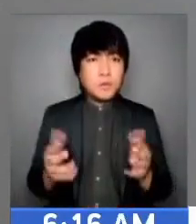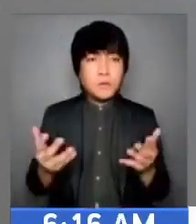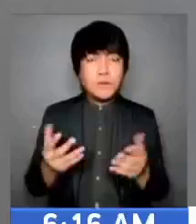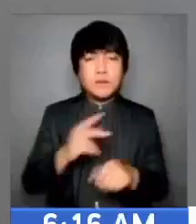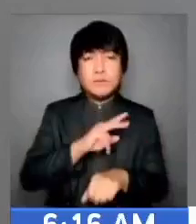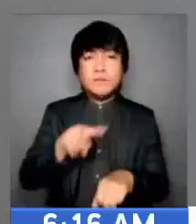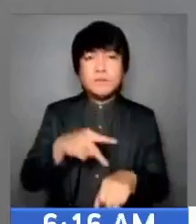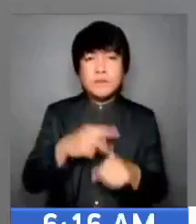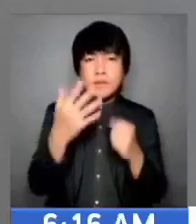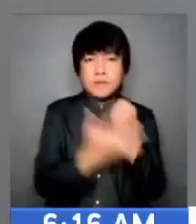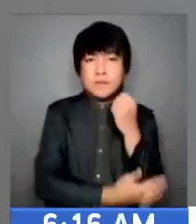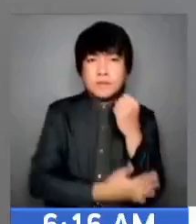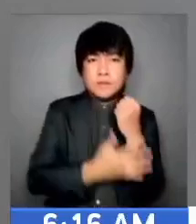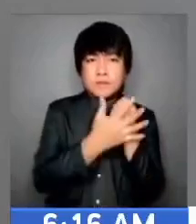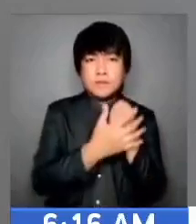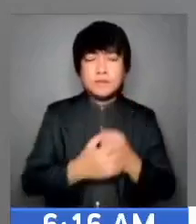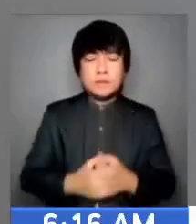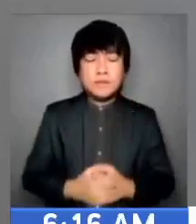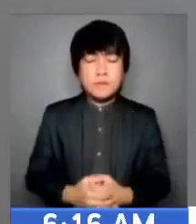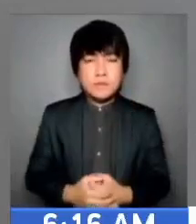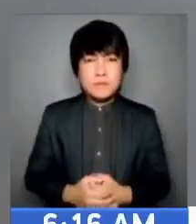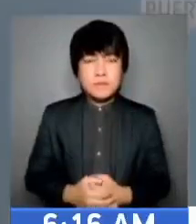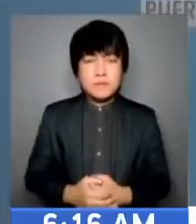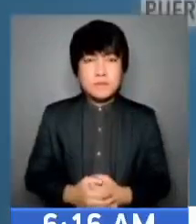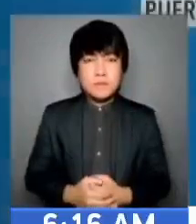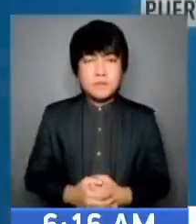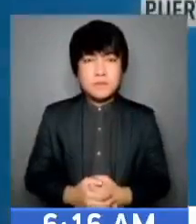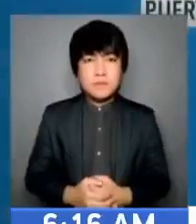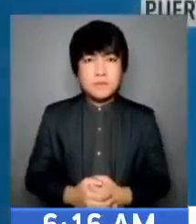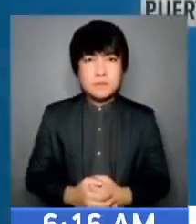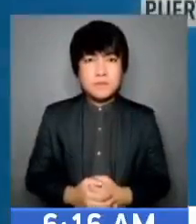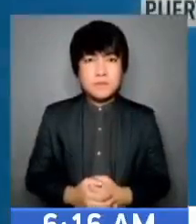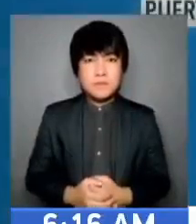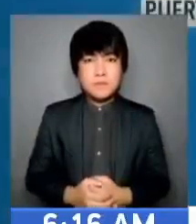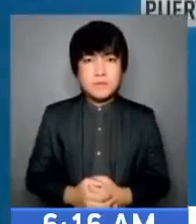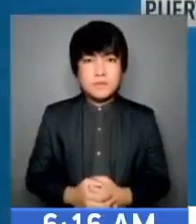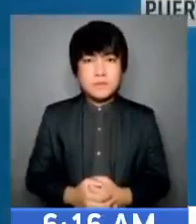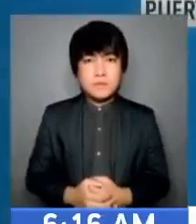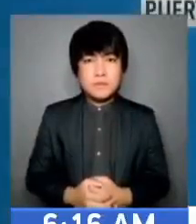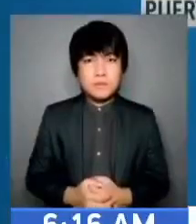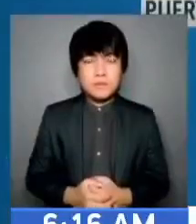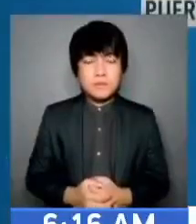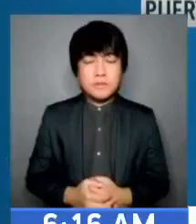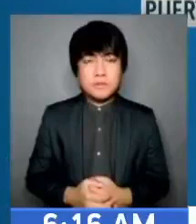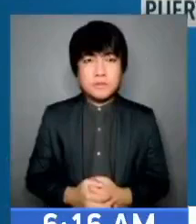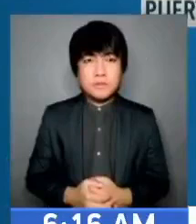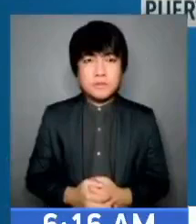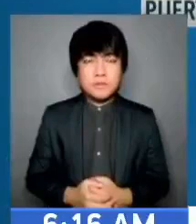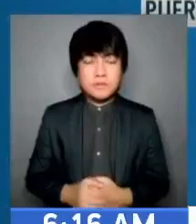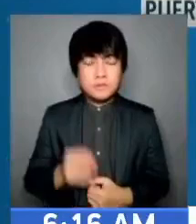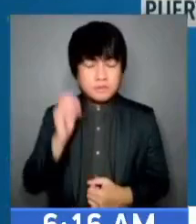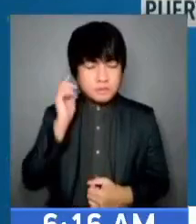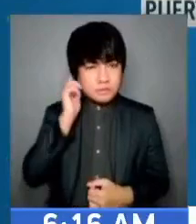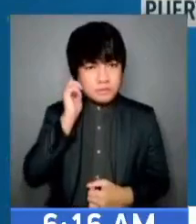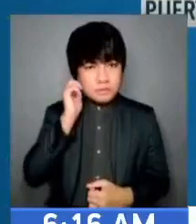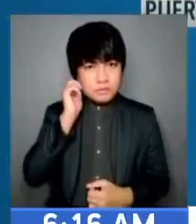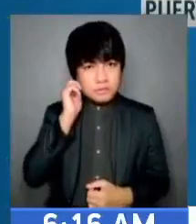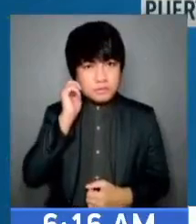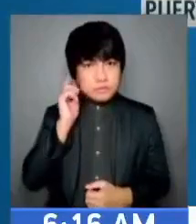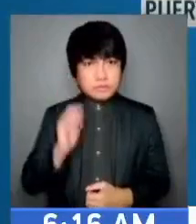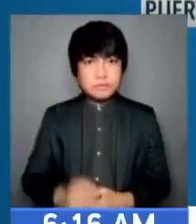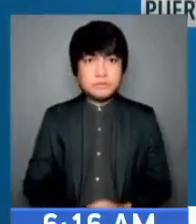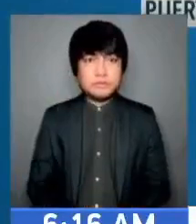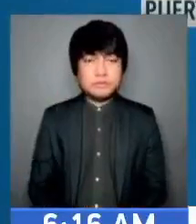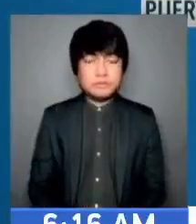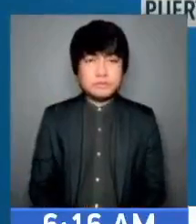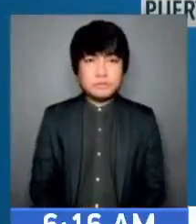ulan o kaya ay thunderstorm. Higit na asahan yan mamayang hapon base sa rainfall forecast ng Metro Weather. Light to moderate